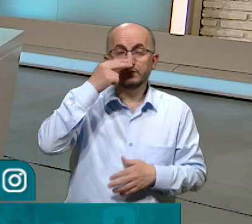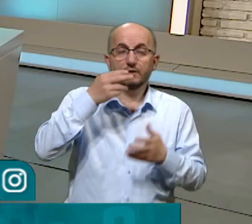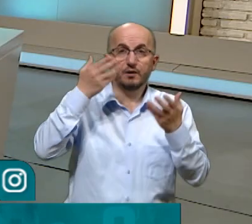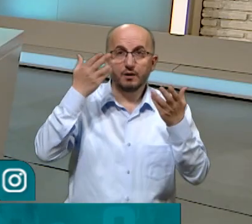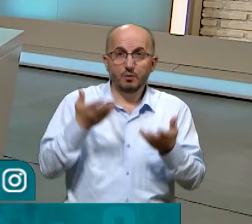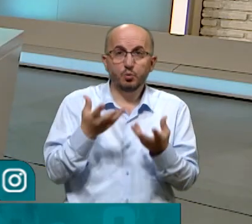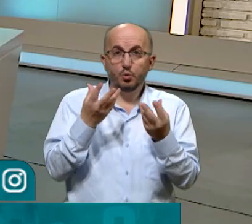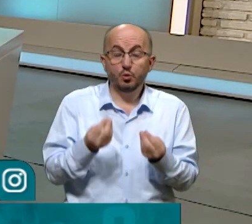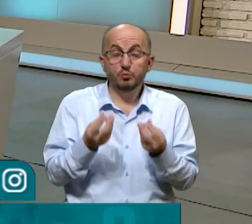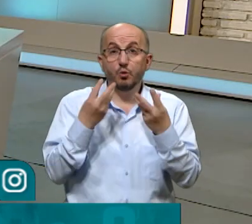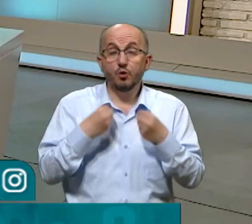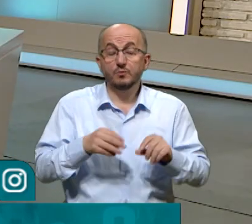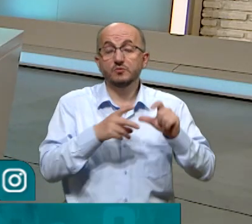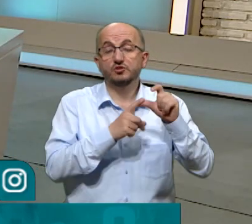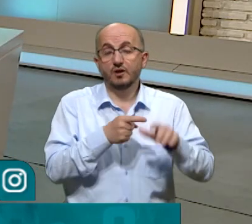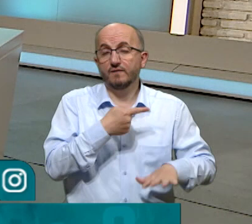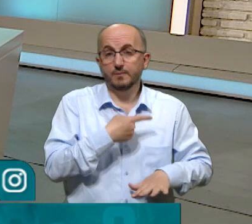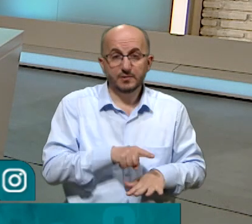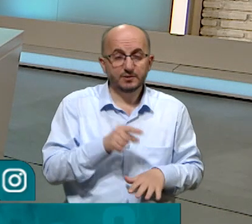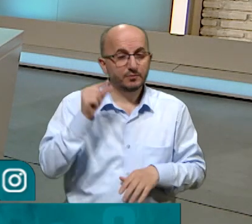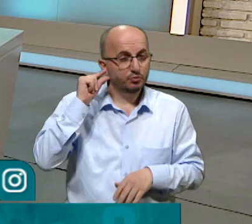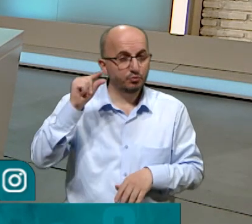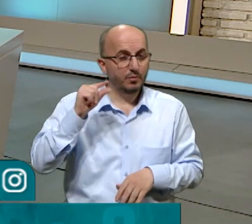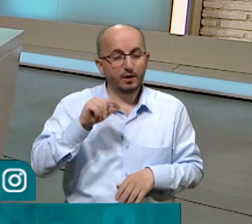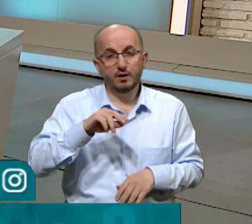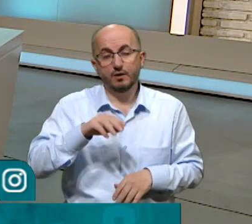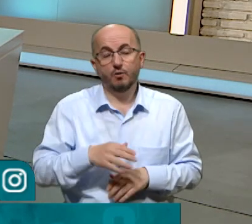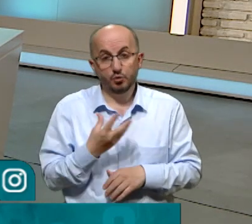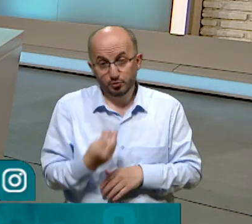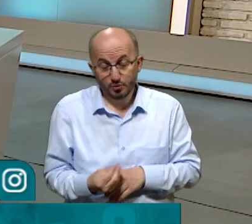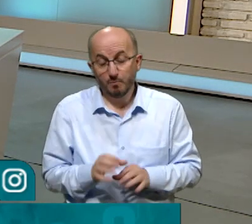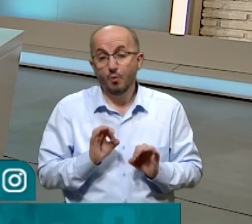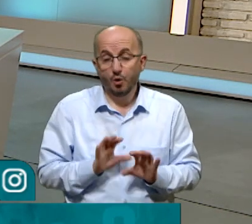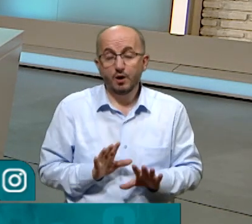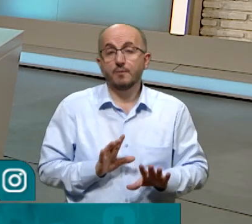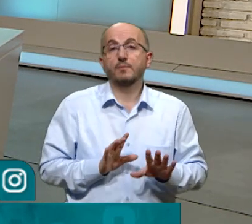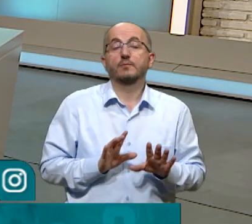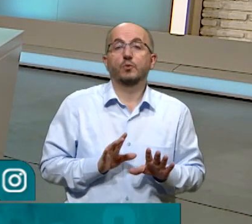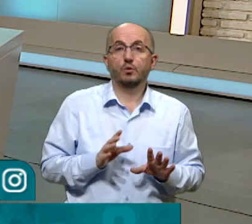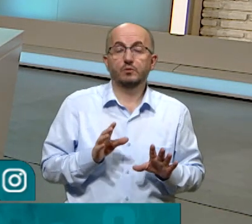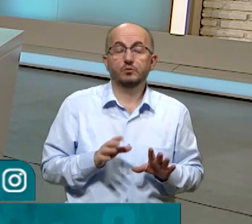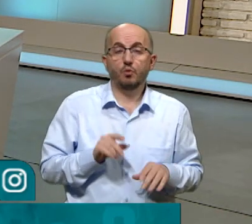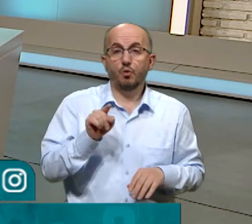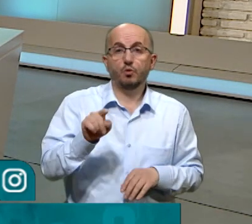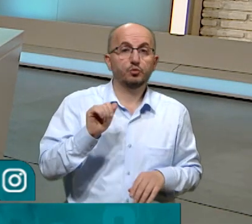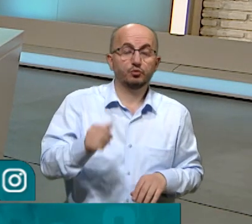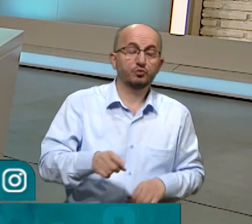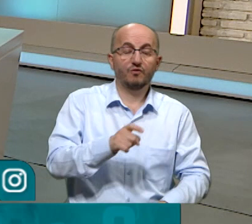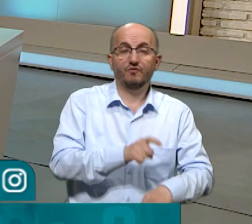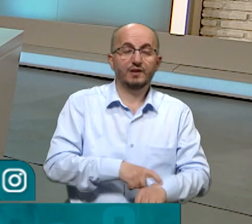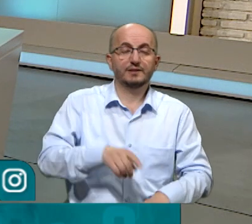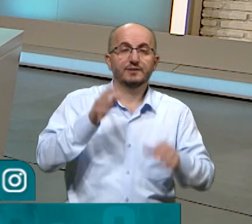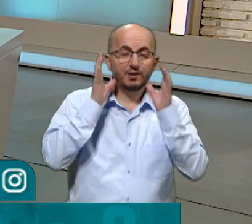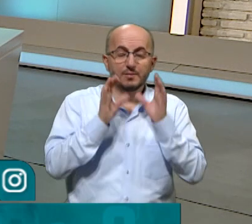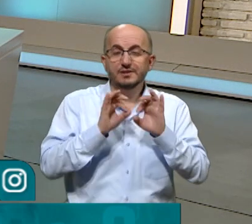sahip olup olmaması Şafi mezhebinde ne yapıyor şüpheye düşüyor işte böyle bir durumda o günün vakit